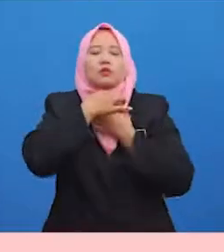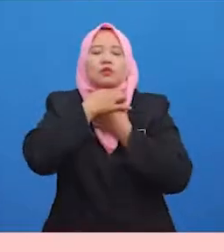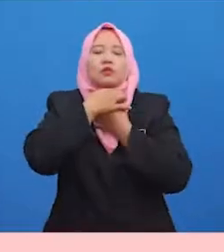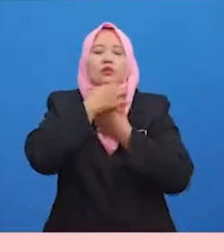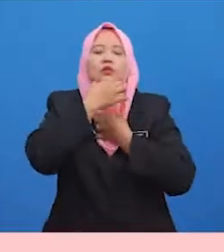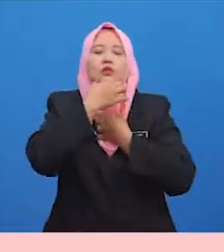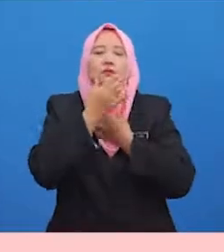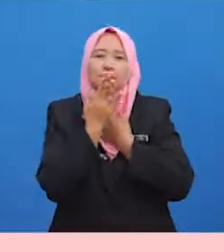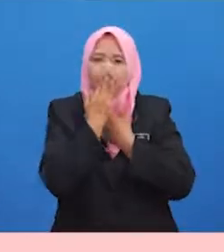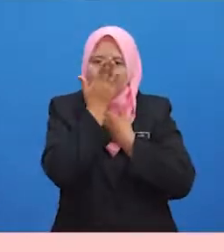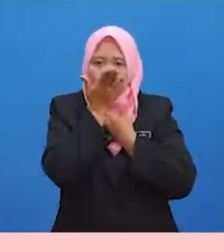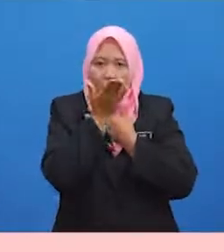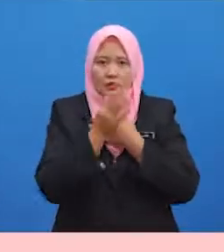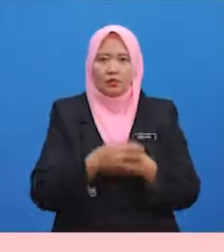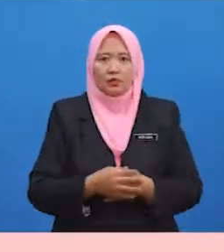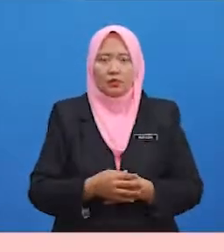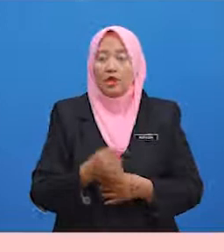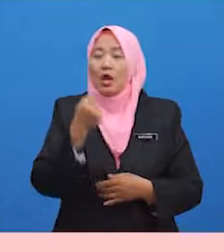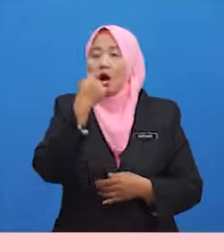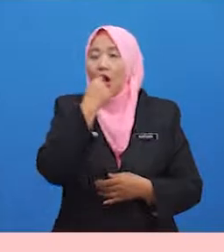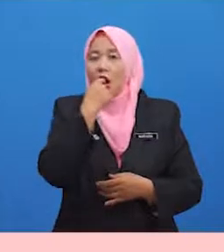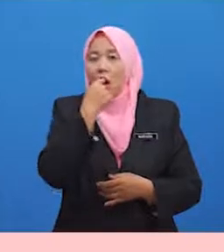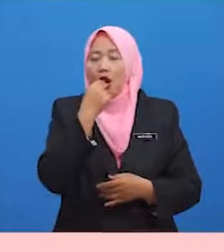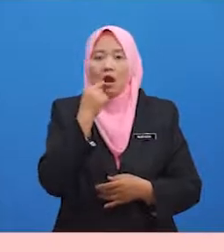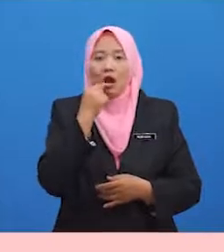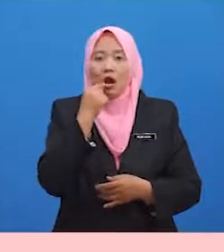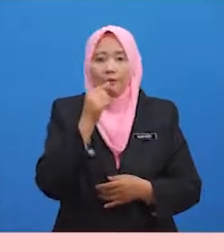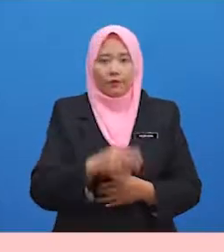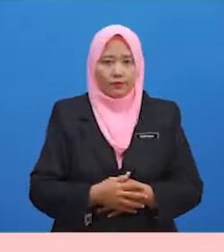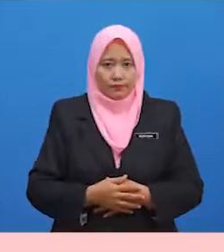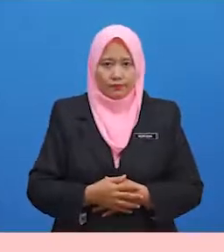pernafasan mangsa terutama di bahagian mulut.